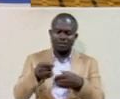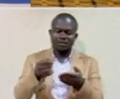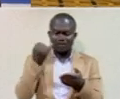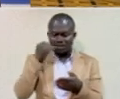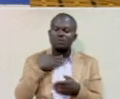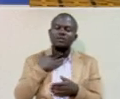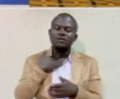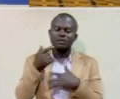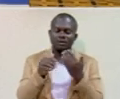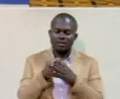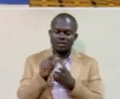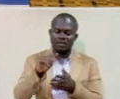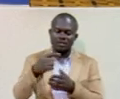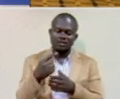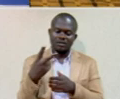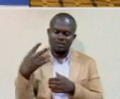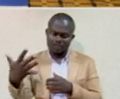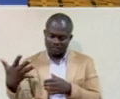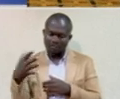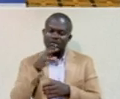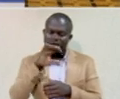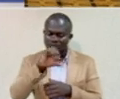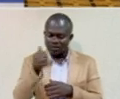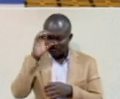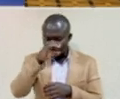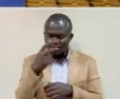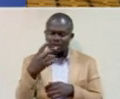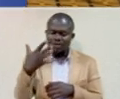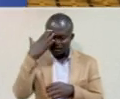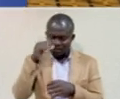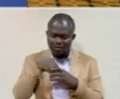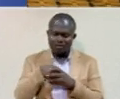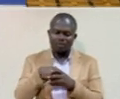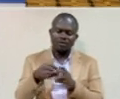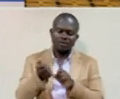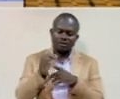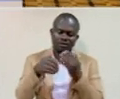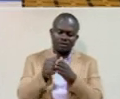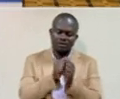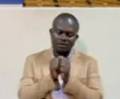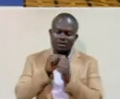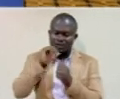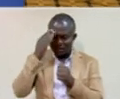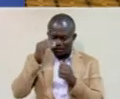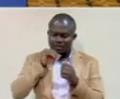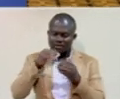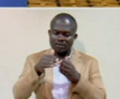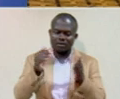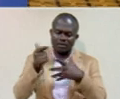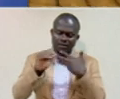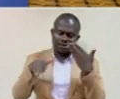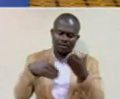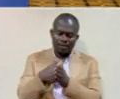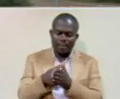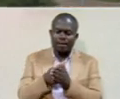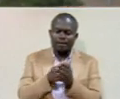ushaka ibiro 25 urategeza undi ushaka 25 kugira ngo umutware amufuke 50 kugira ngo batawufungura ibyo byose mu gihugu bigatuma